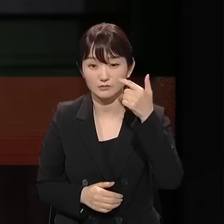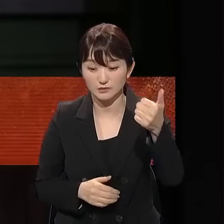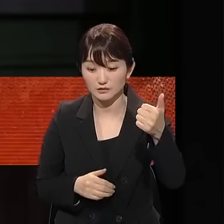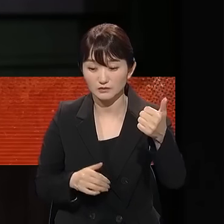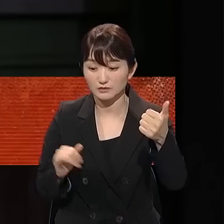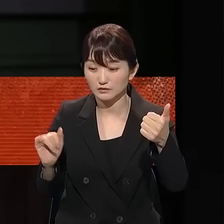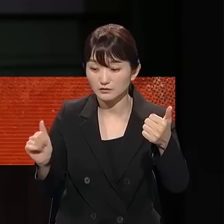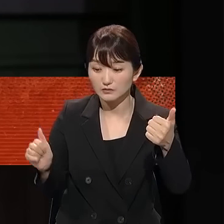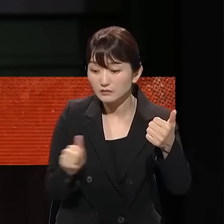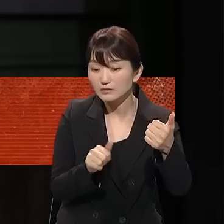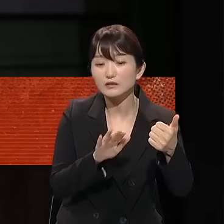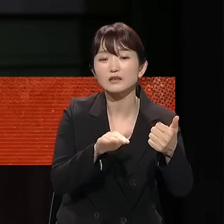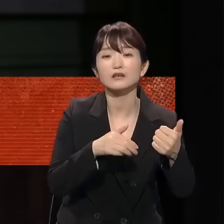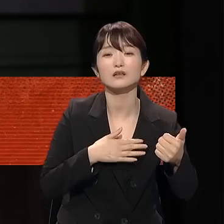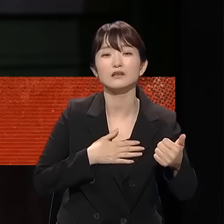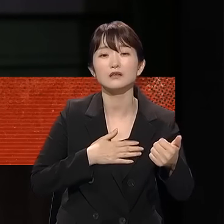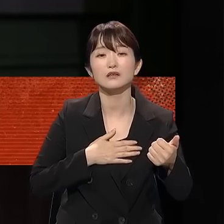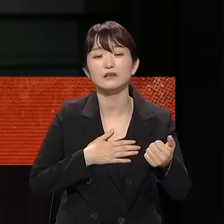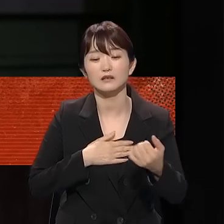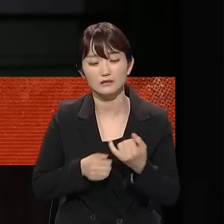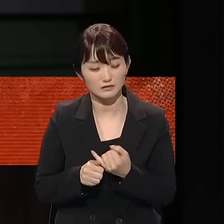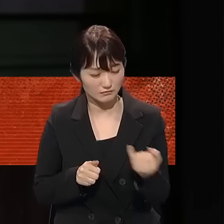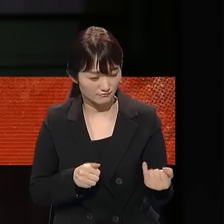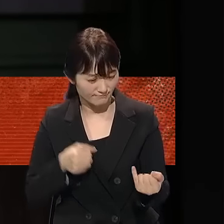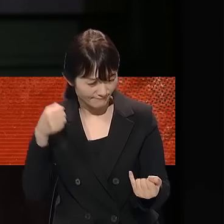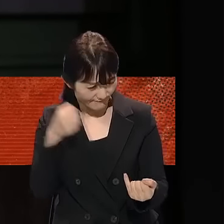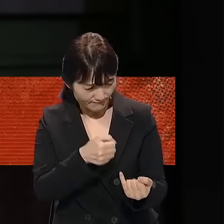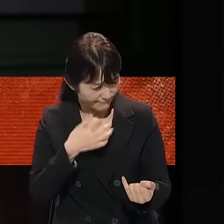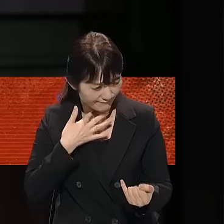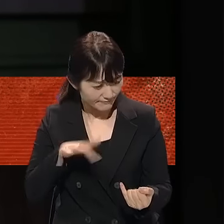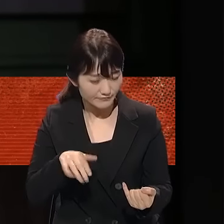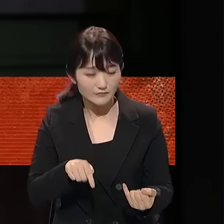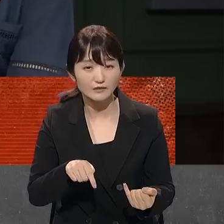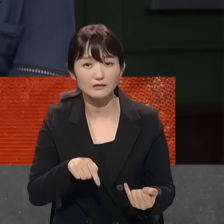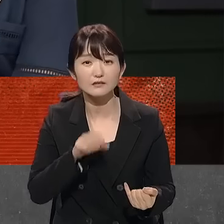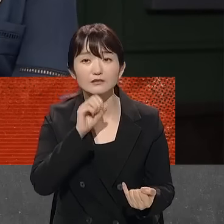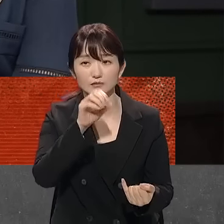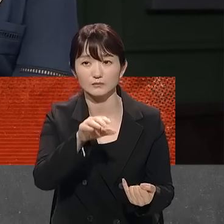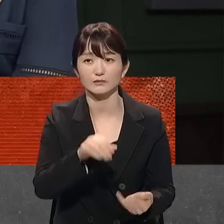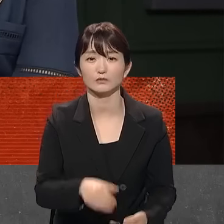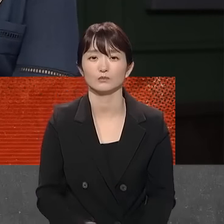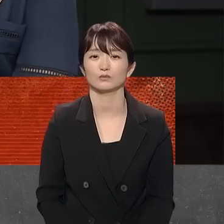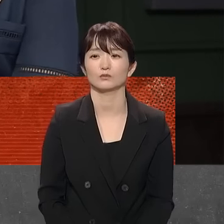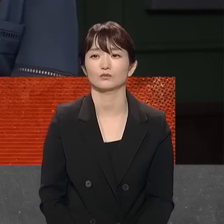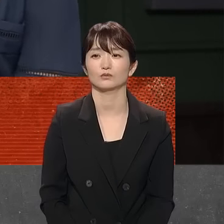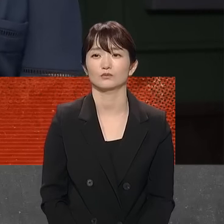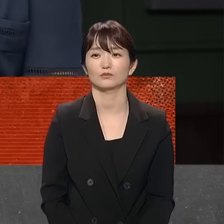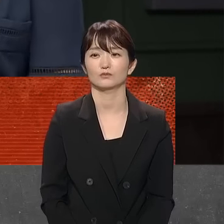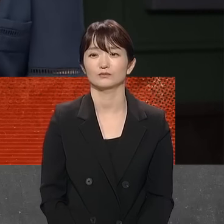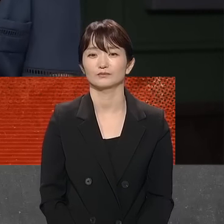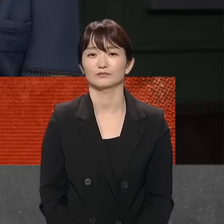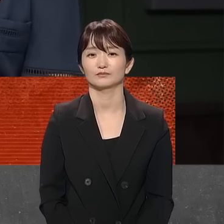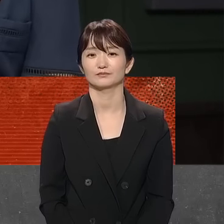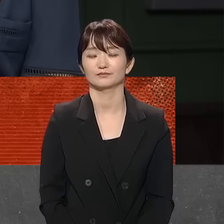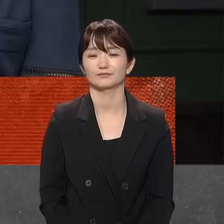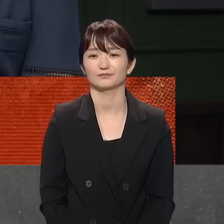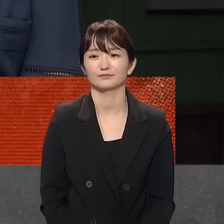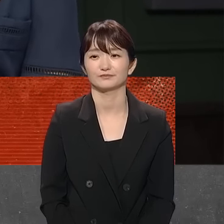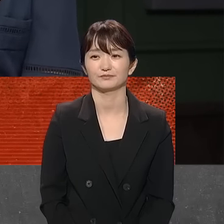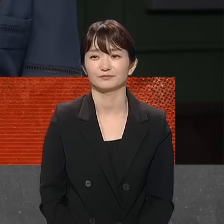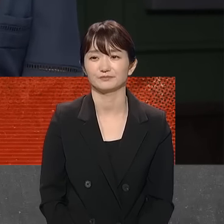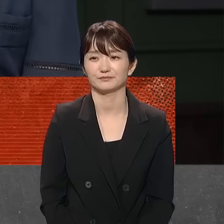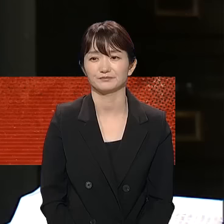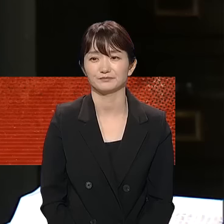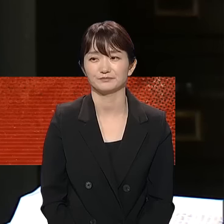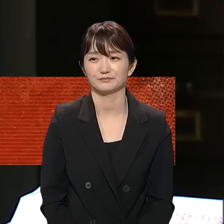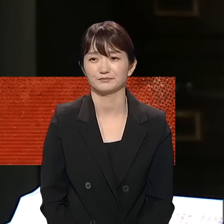아예 아버님 내 진짜 주먹 맛은 일도 안 보여줬어이 야기를 했다고네 그런 이야기를 했습니다 양변 사님